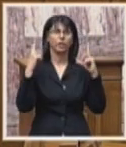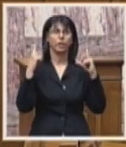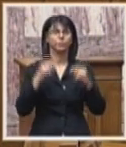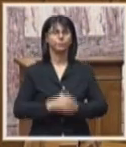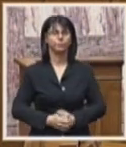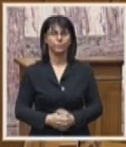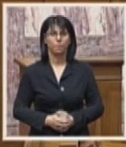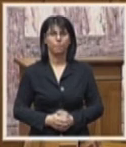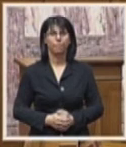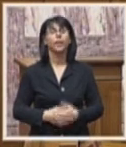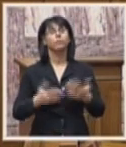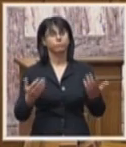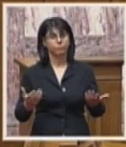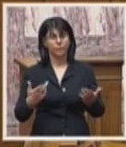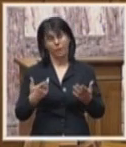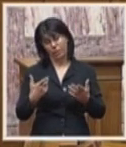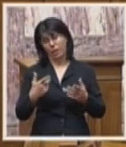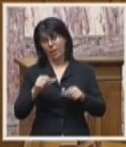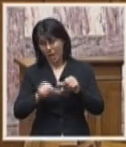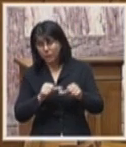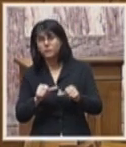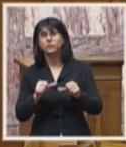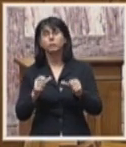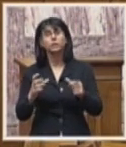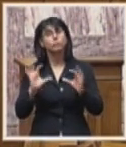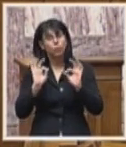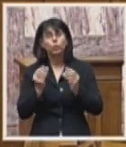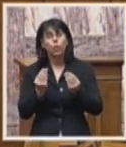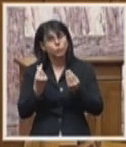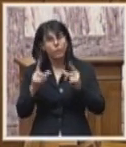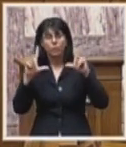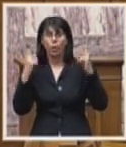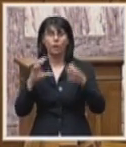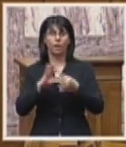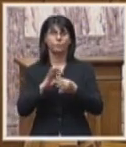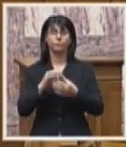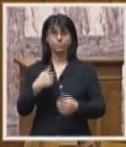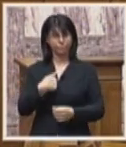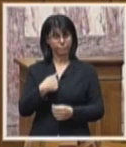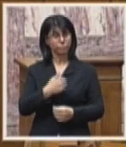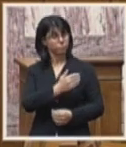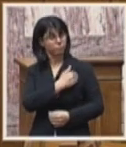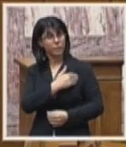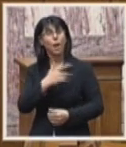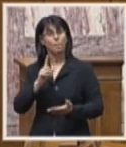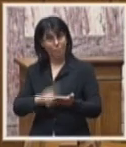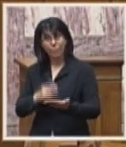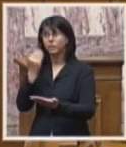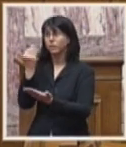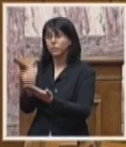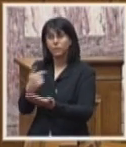άλλη μου πείτε ότι πρέπει να διεκδικήσω αυτά τα χρήματα, ότι πρέπει αυτή η κυβέρνηση να διεκδικήσει αυτά τα